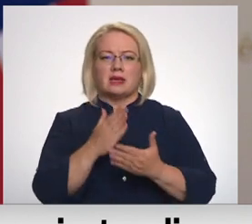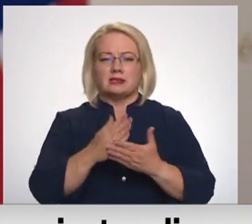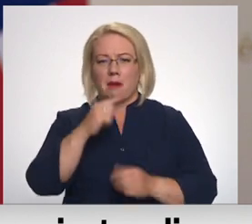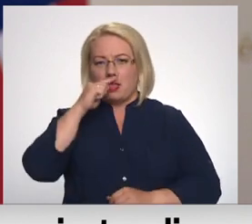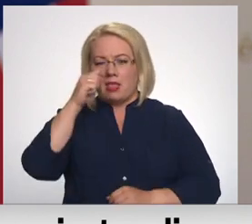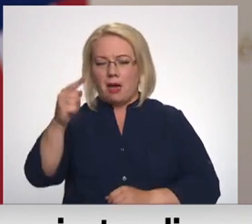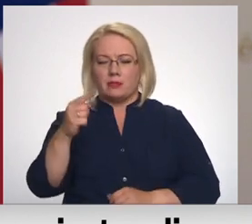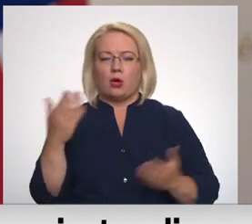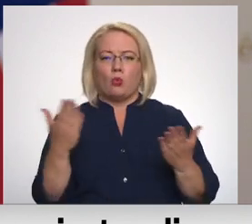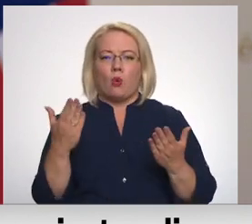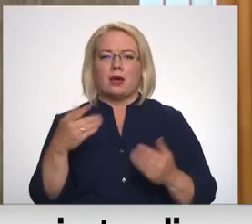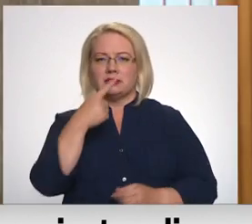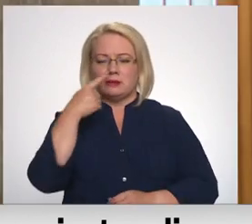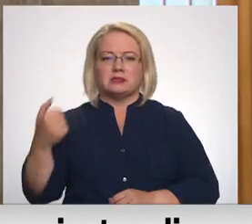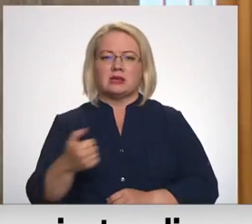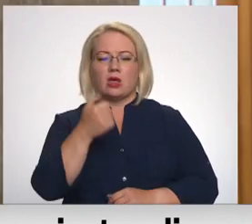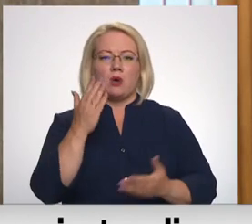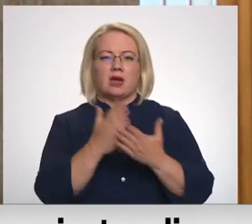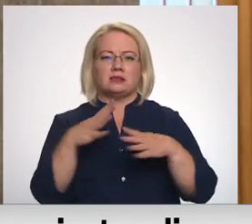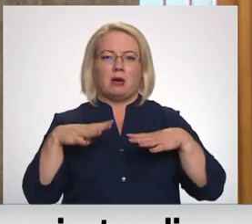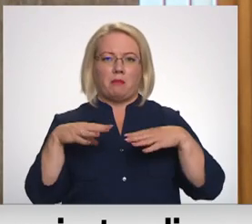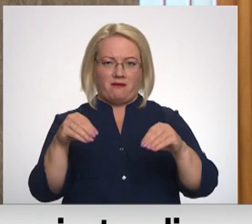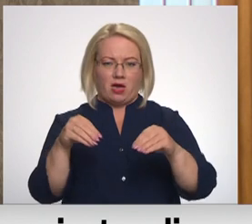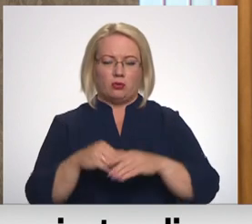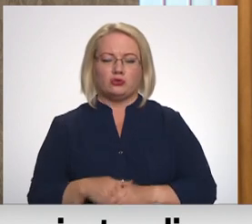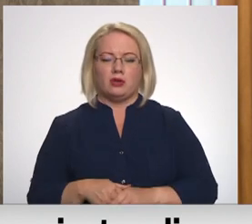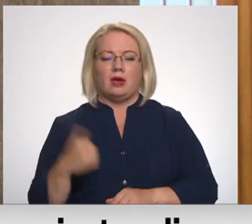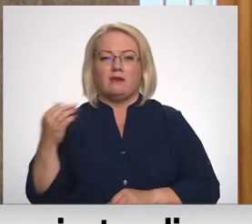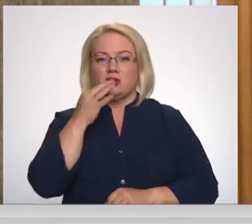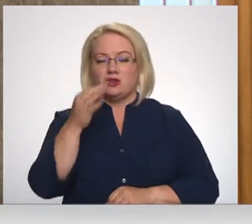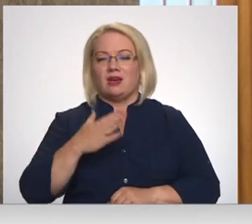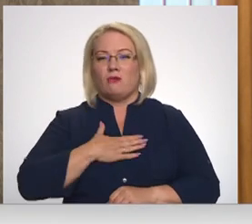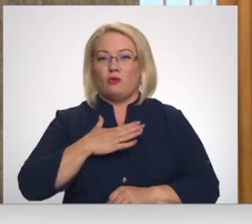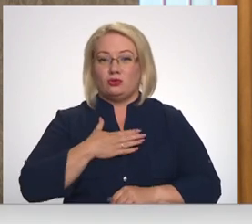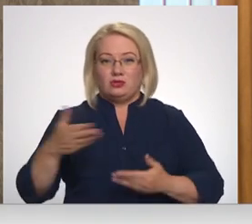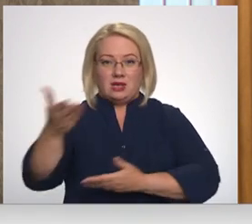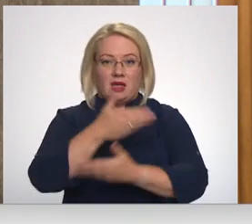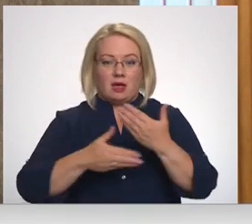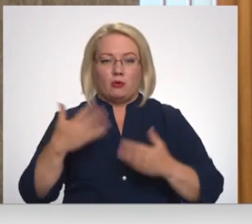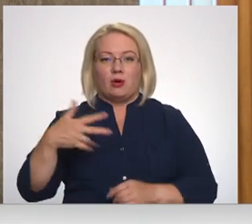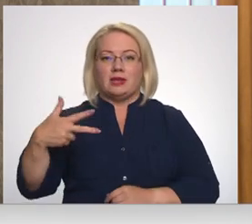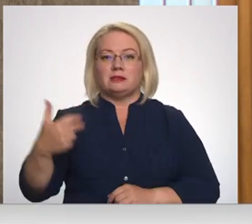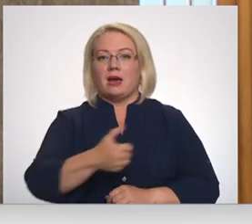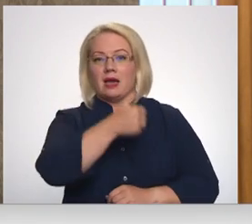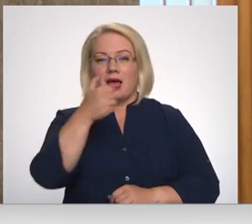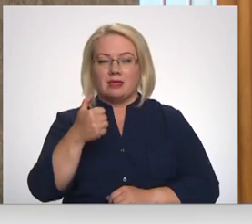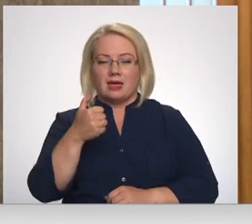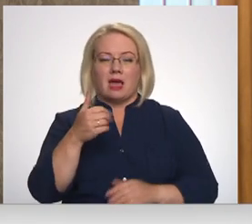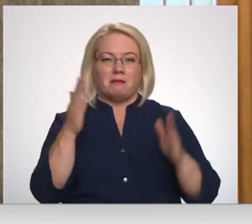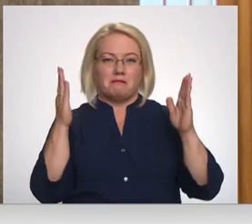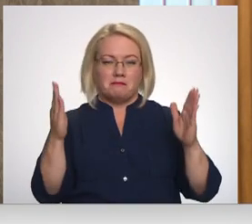100 gados esam paveikuši. Viss mūsu sadarbība, īpaši mēs runājam par mūsu pēdējiem 30 gadiem, ko ir neatkarības